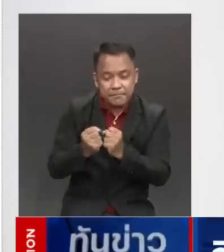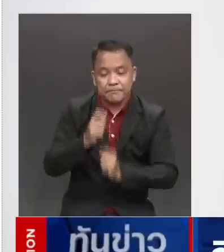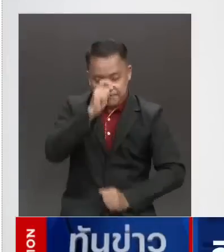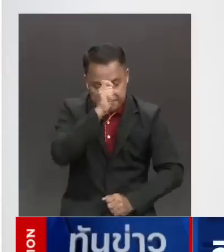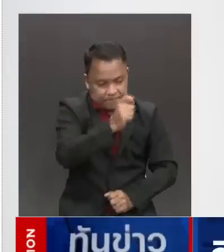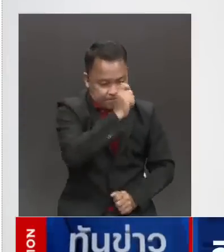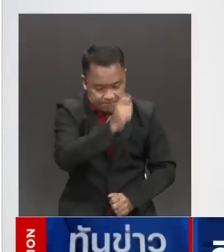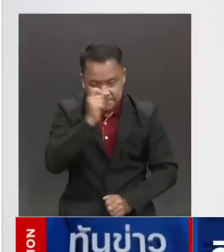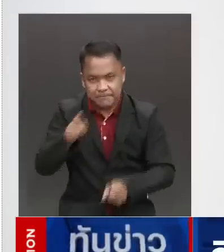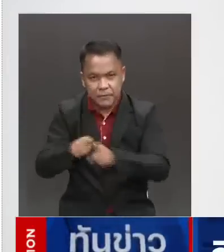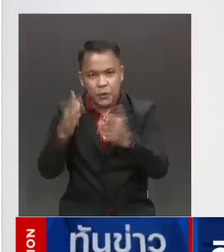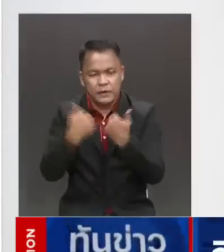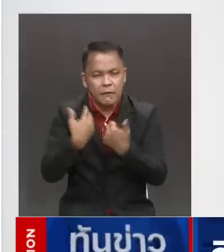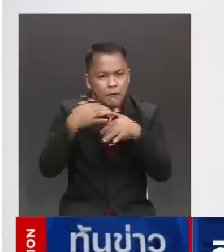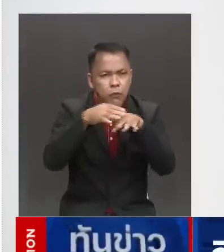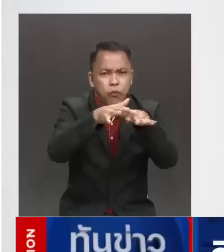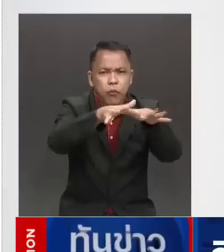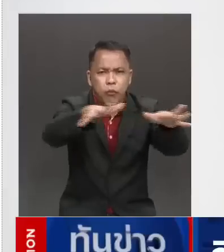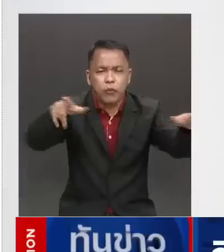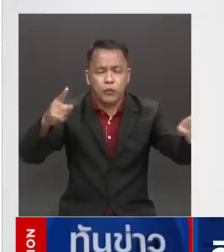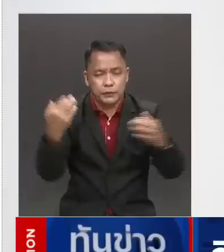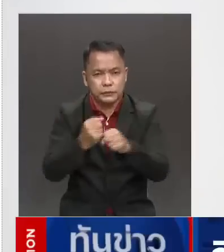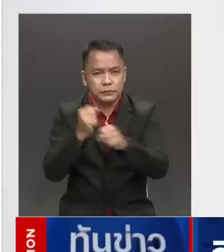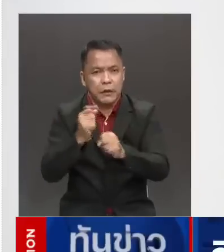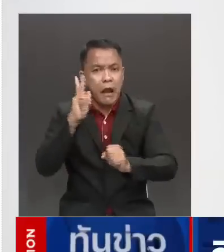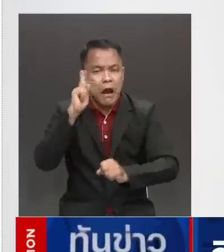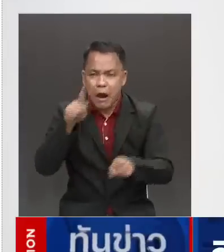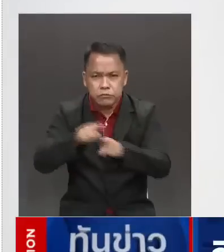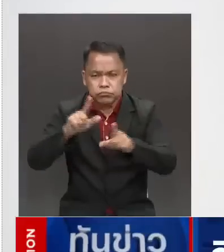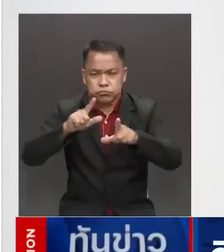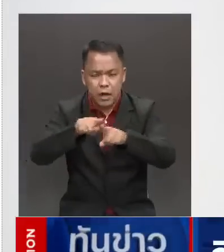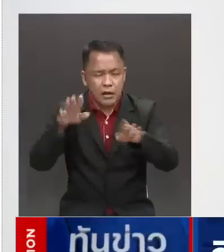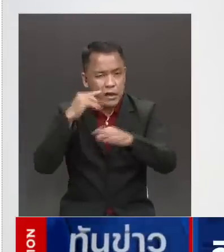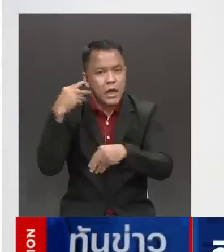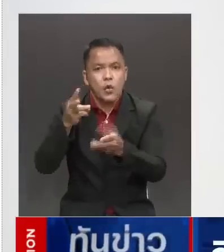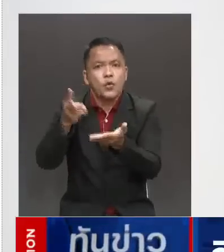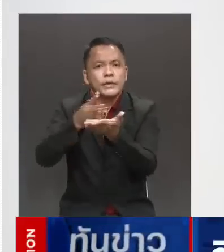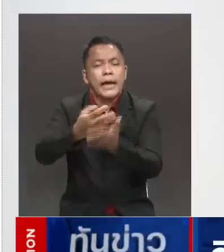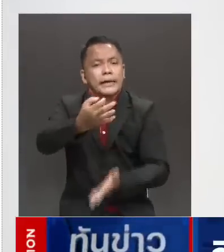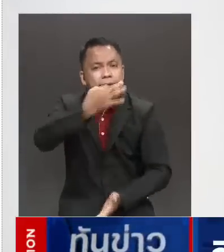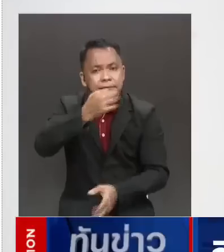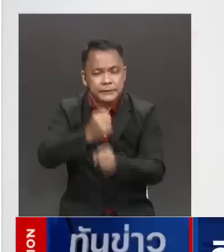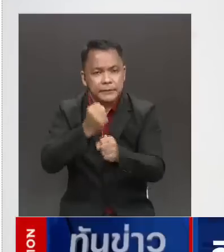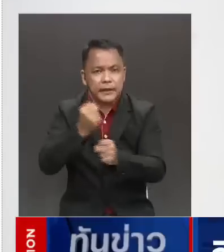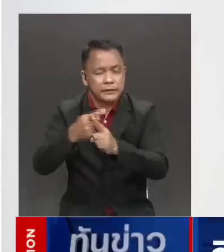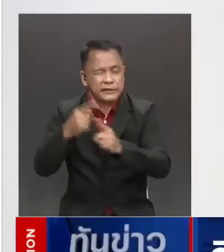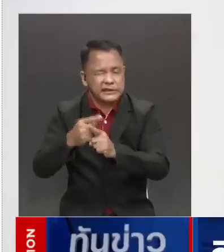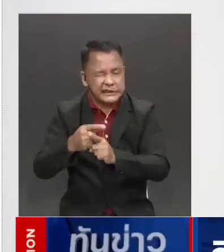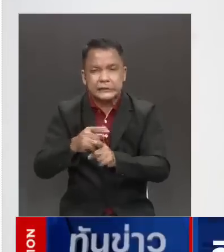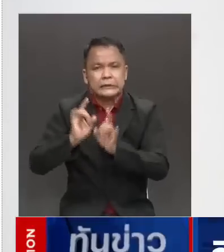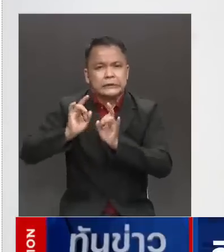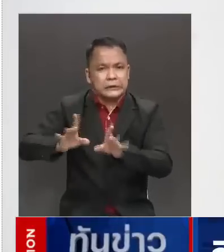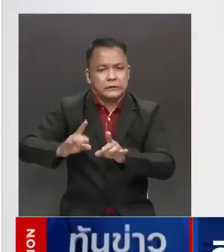และกันกรณีที่บานปลายไปแล้วอย่างที่ควรเป็นข่าวก็ควรจะให้สายวิชาชีพที่เขาทำงานโดยไม่มีอคติทาง